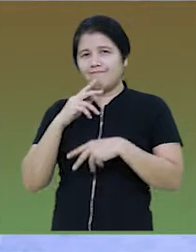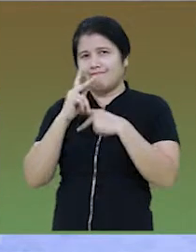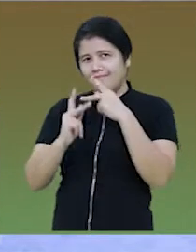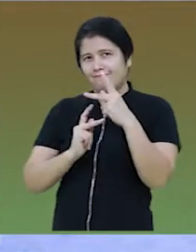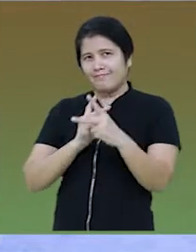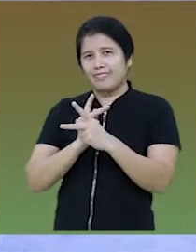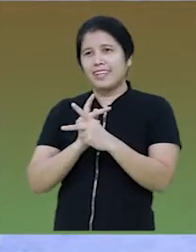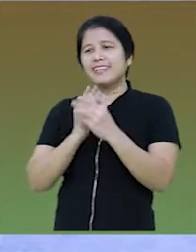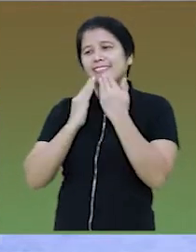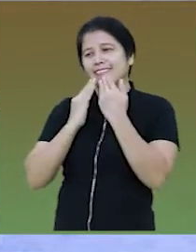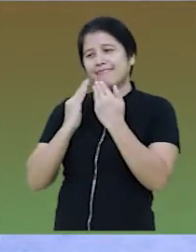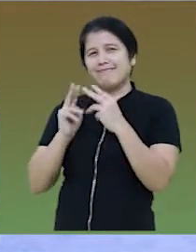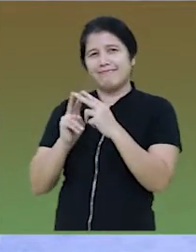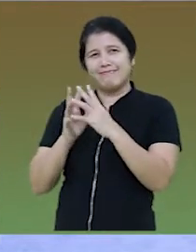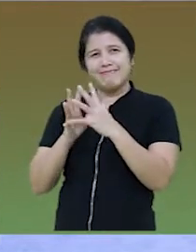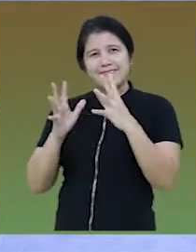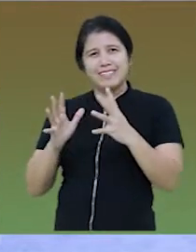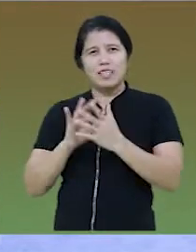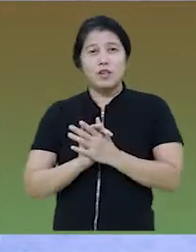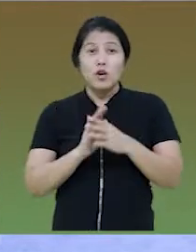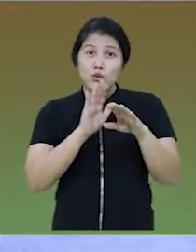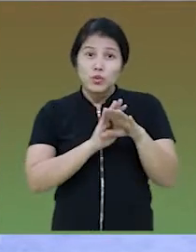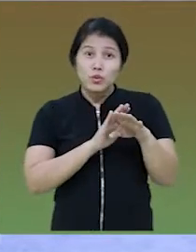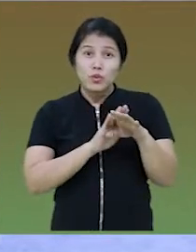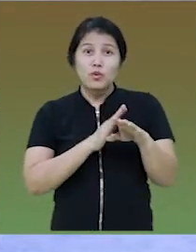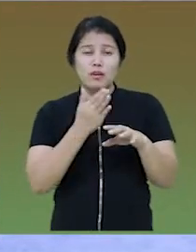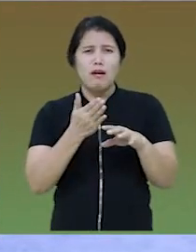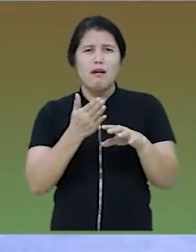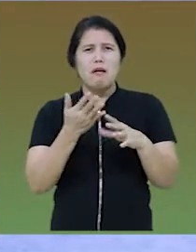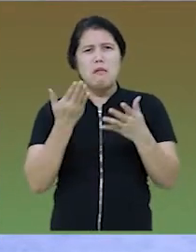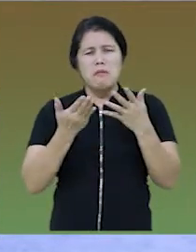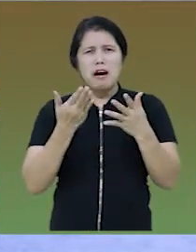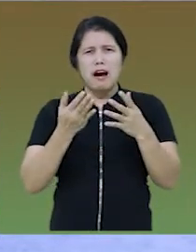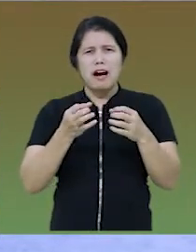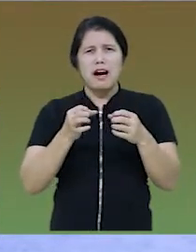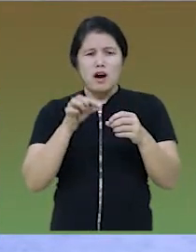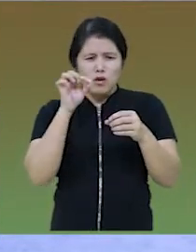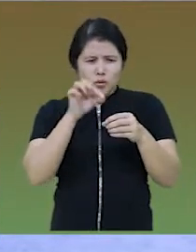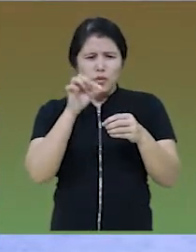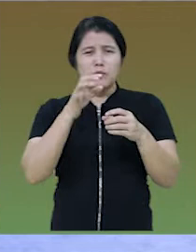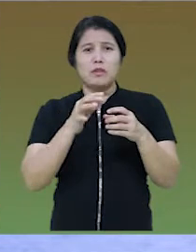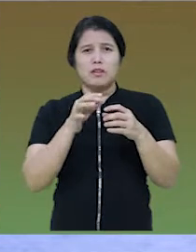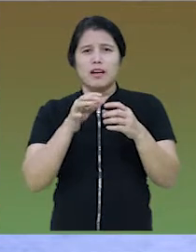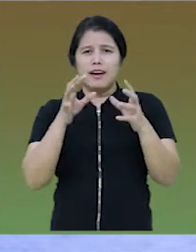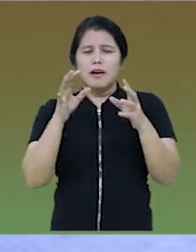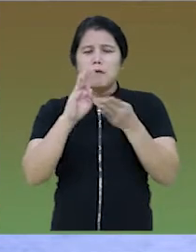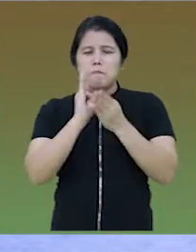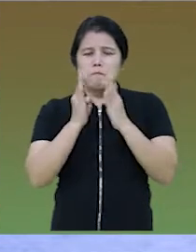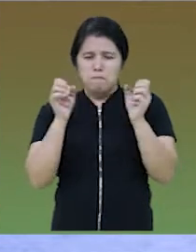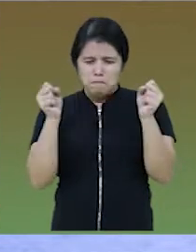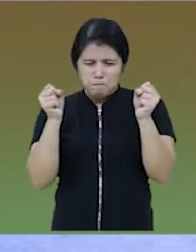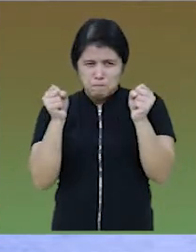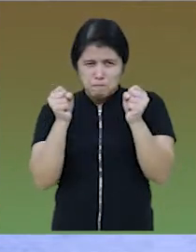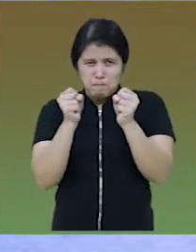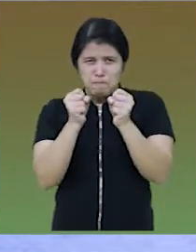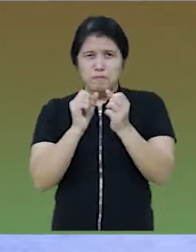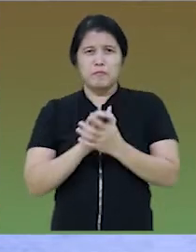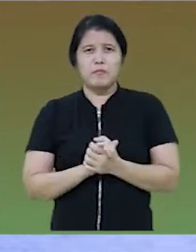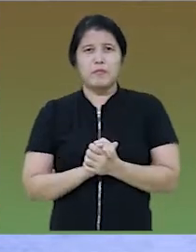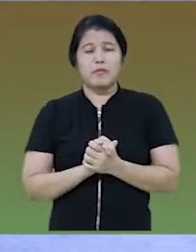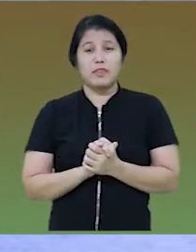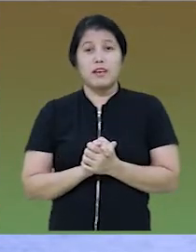Ang bait mo talaga, ate. Maraming salamat. Dahan-dahan ka siya. Baka magkabutas ang plastic balloon at liliit